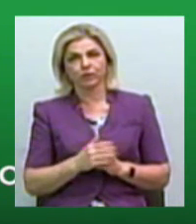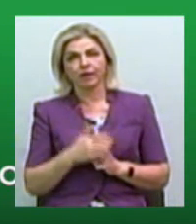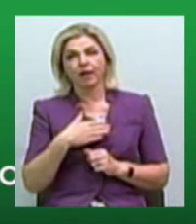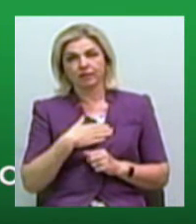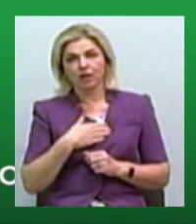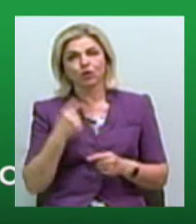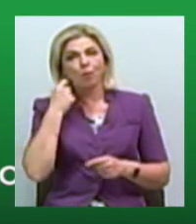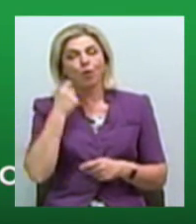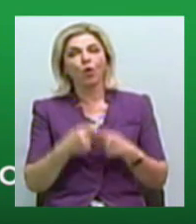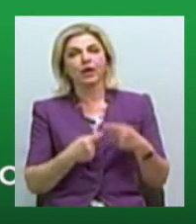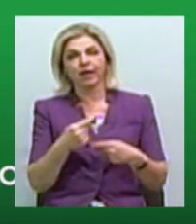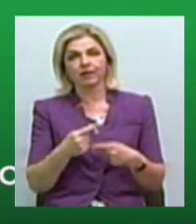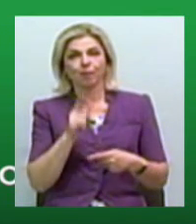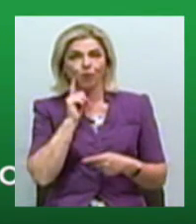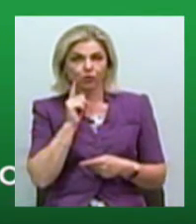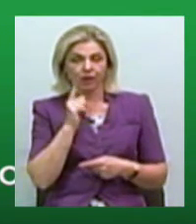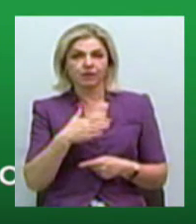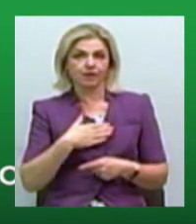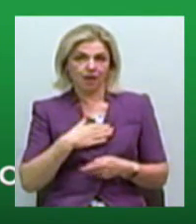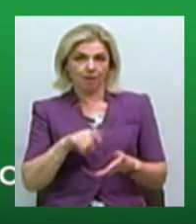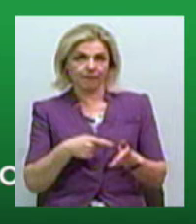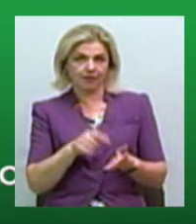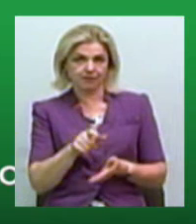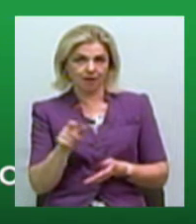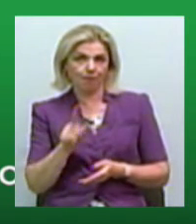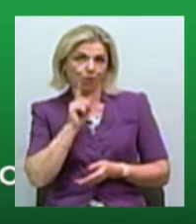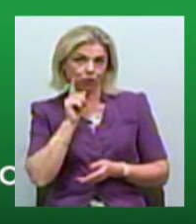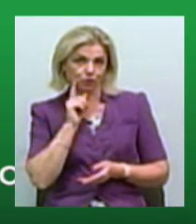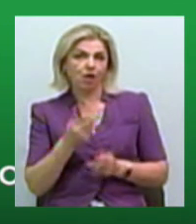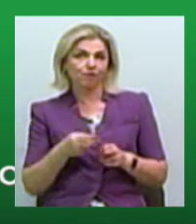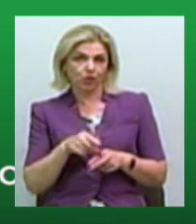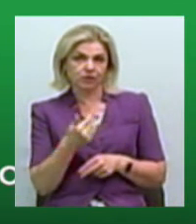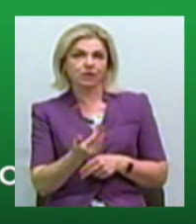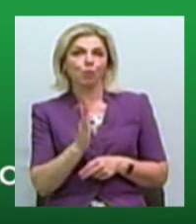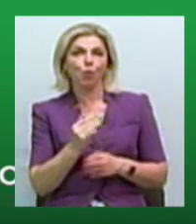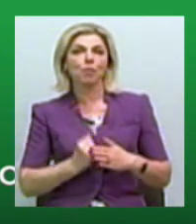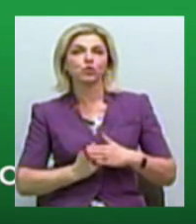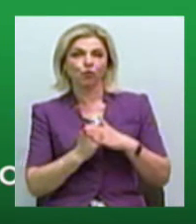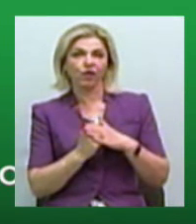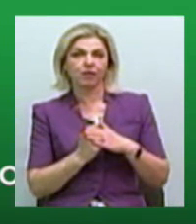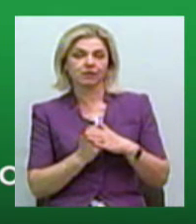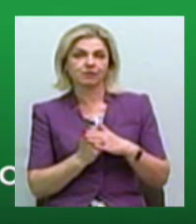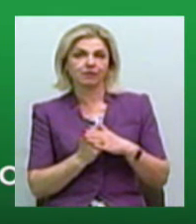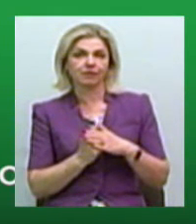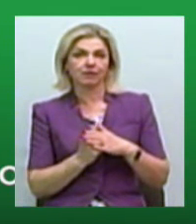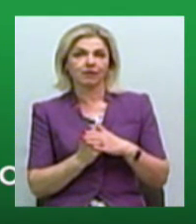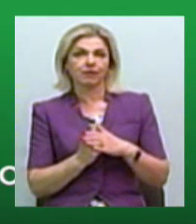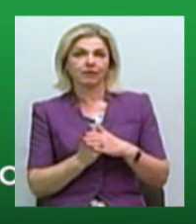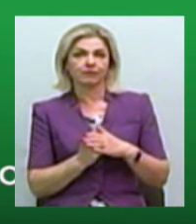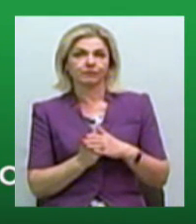нашого покоління молодого, наших містян молодих, воно буде базуватись і в якійсь